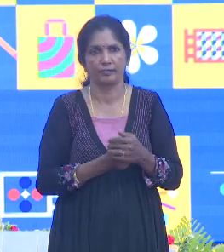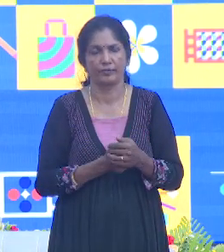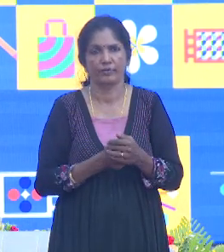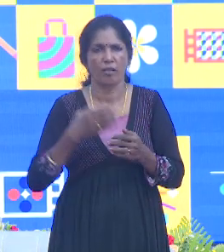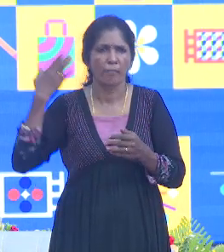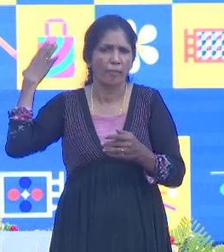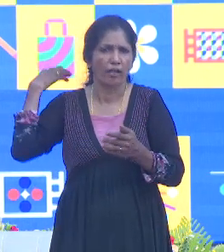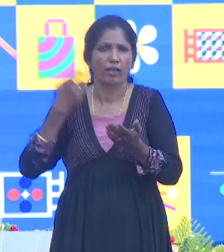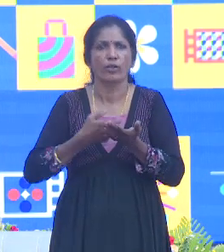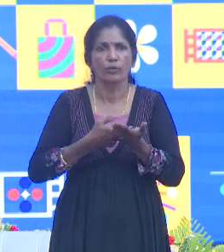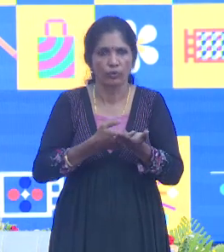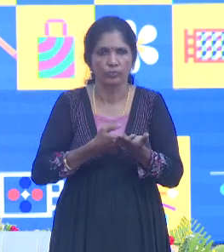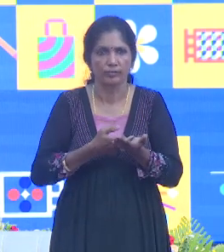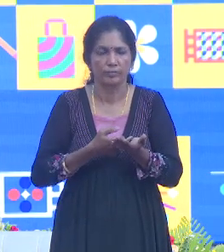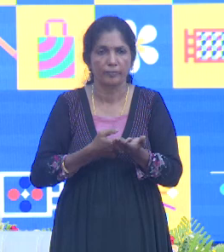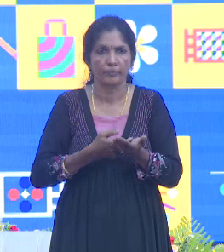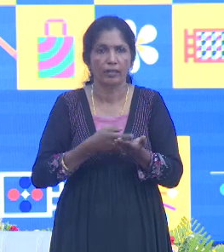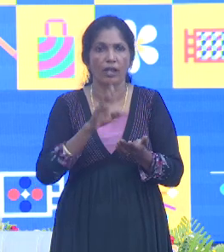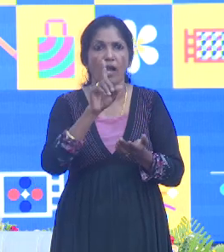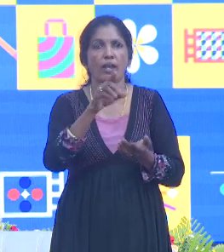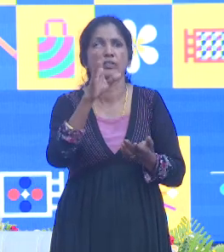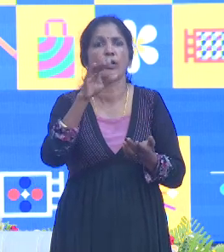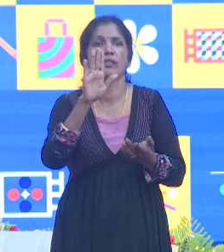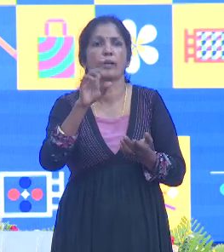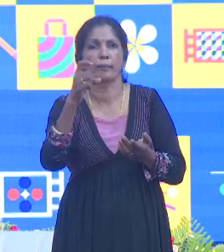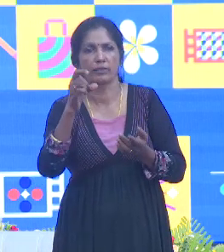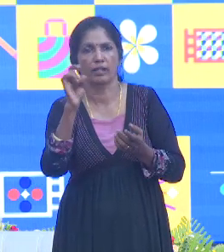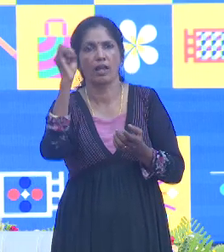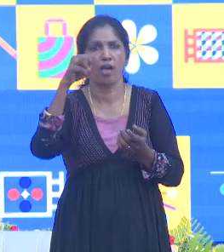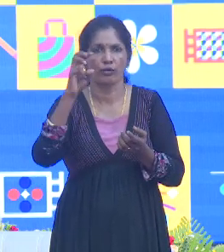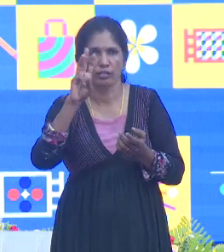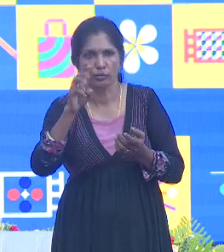പഴയ നിയമവും 57-ലെ നിയമവും 63-ലെ നിയമവും ഒക്കെ,